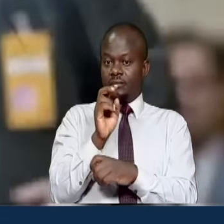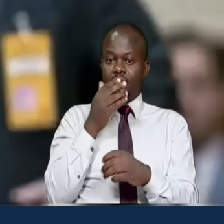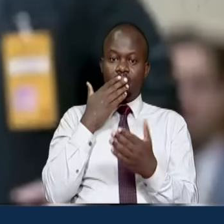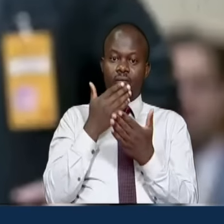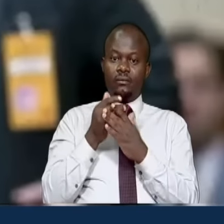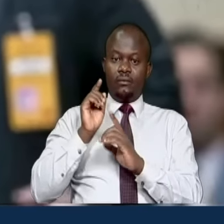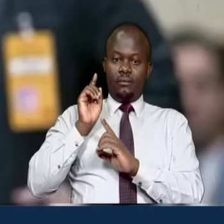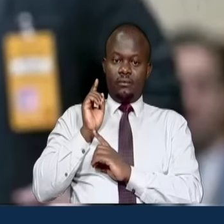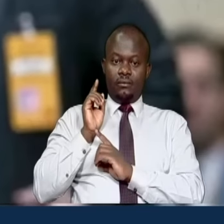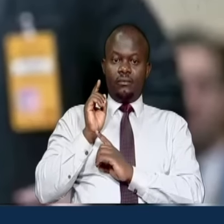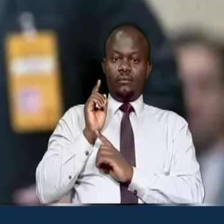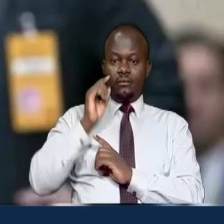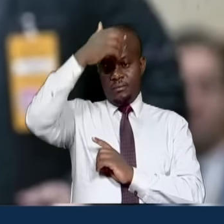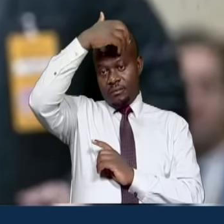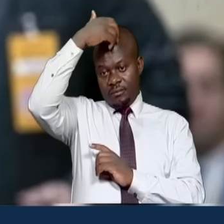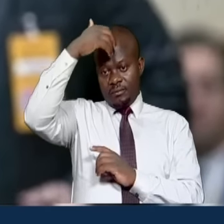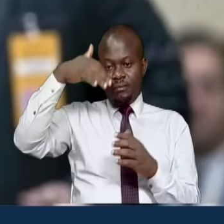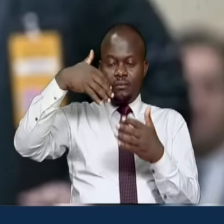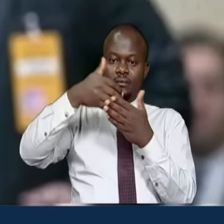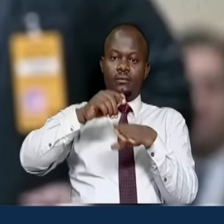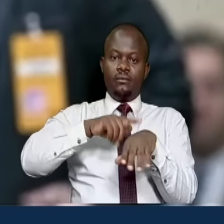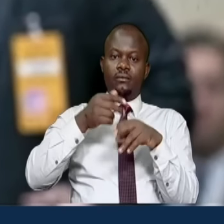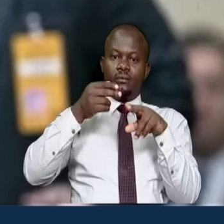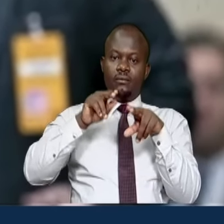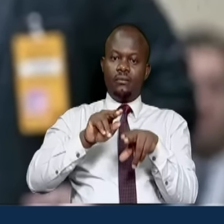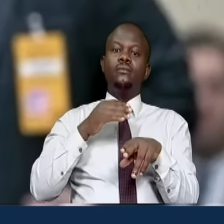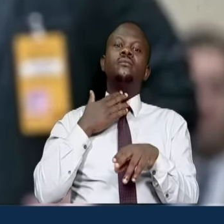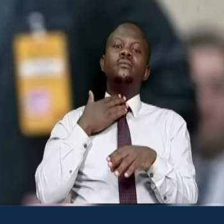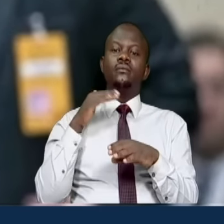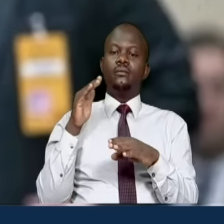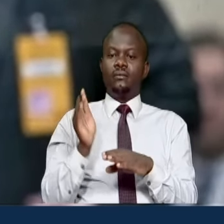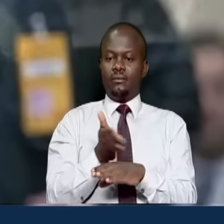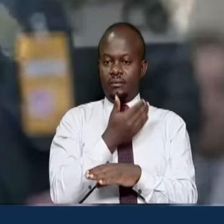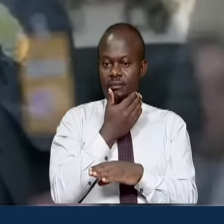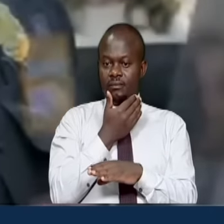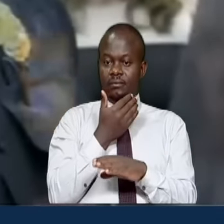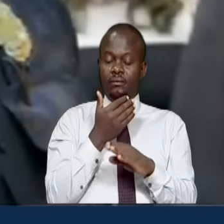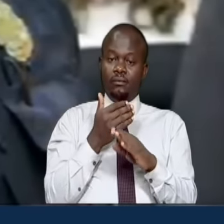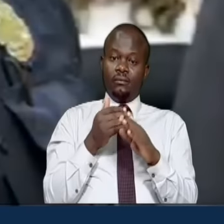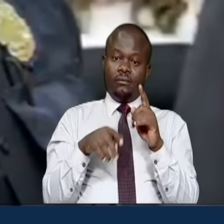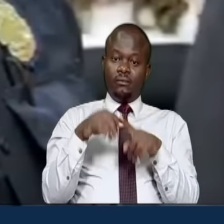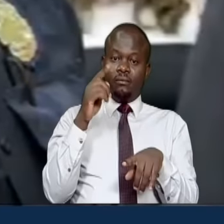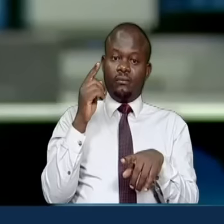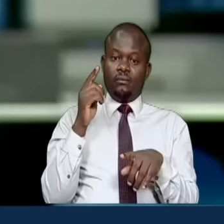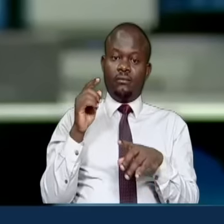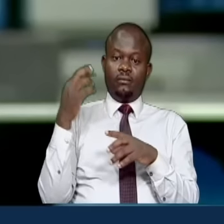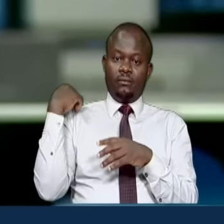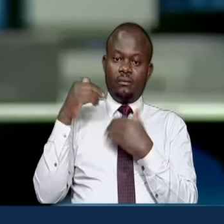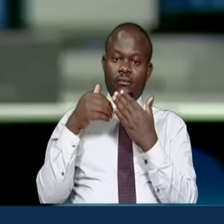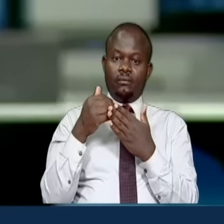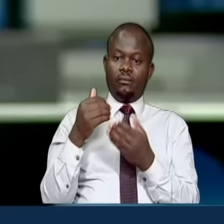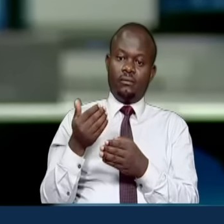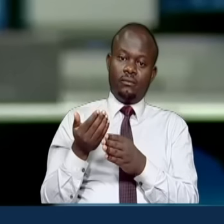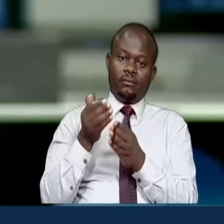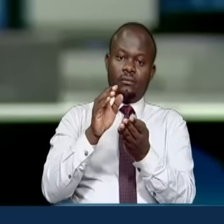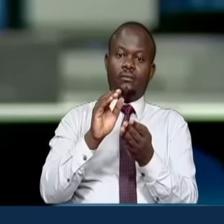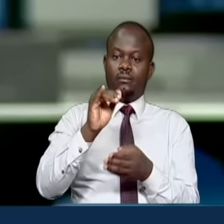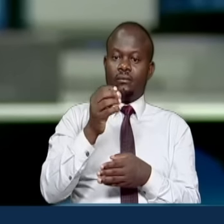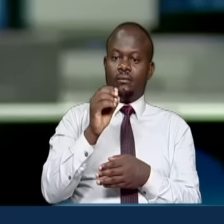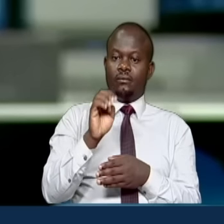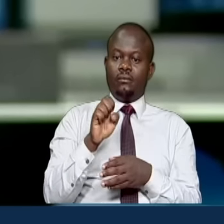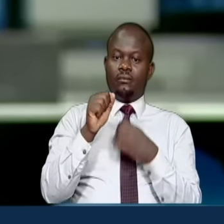umutekano wa Donald Trump kugeza ubwo habaye umugambi wo gushaka kumuhitana. Izi nshingano yeguyeho yari yarazishinzwe na Perezida Joe Biden